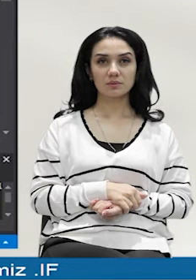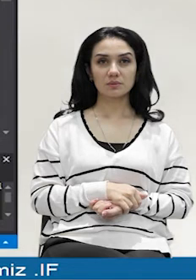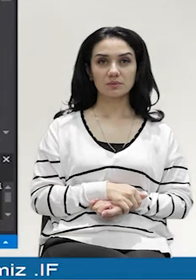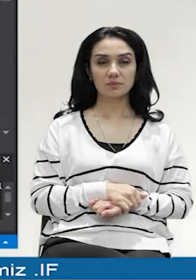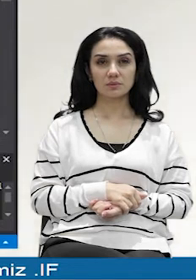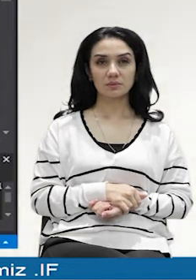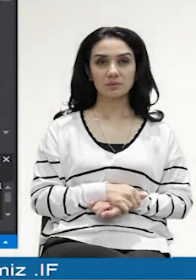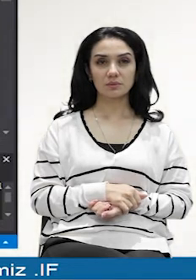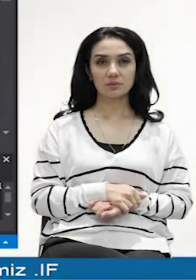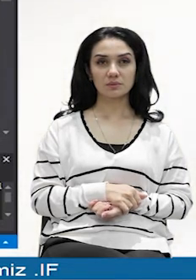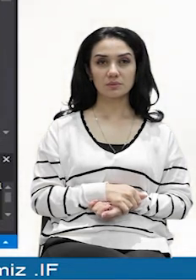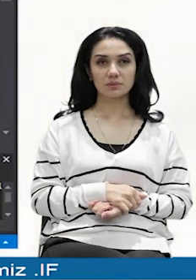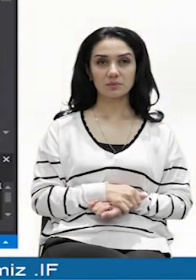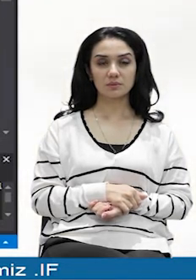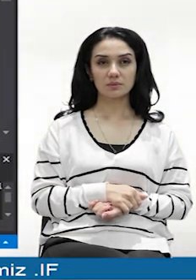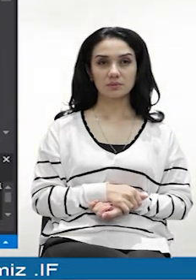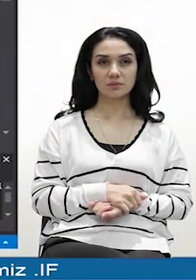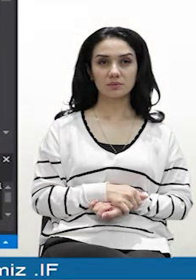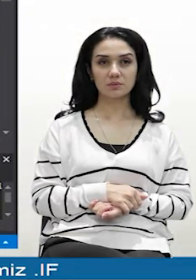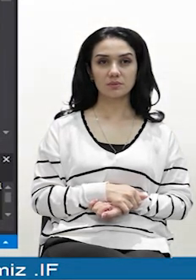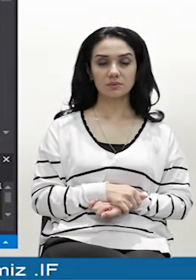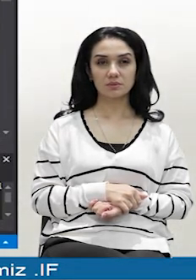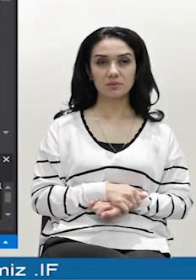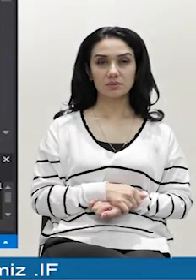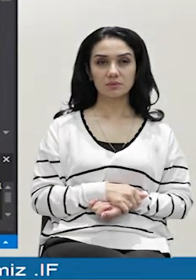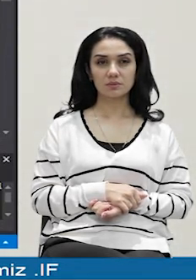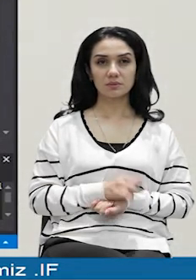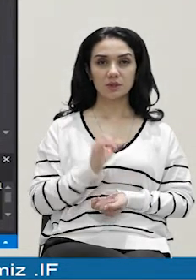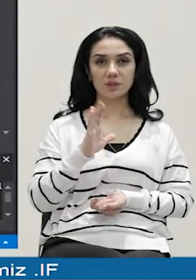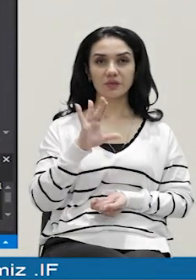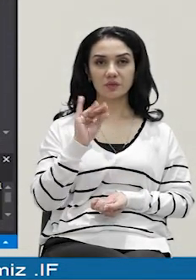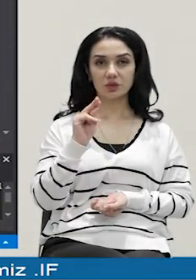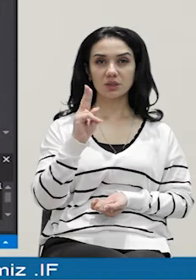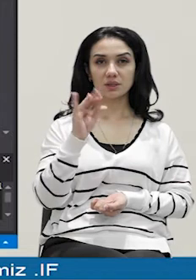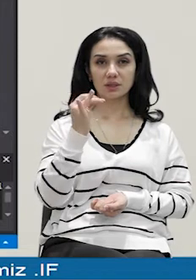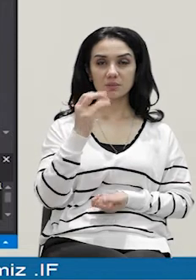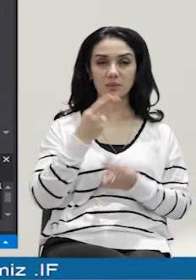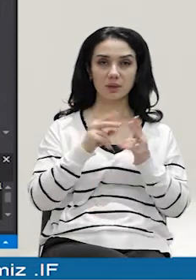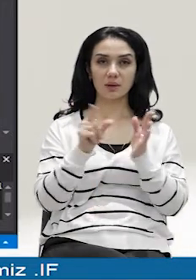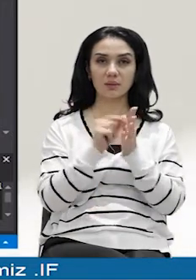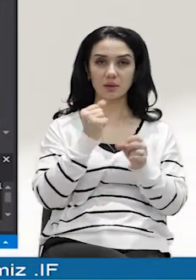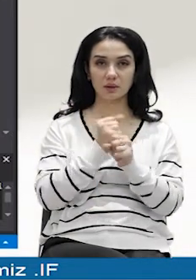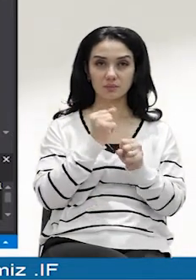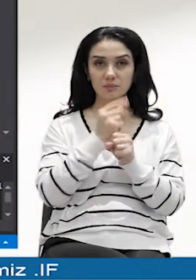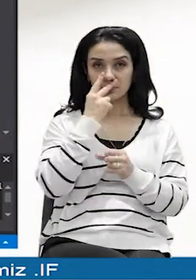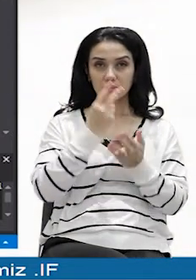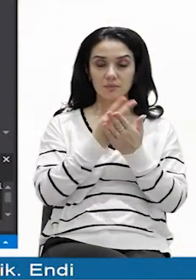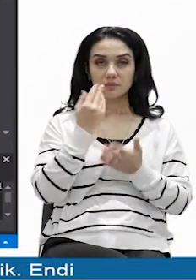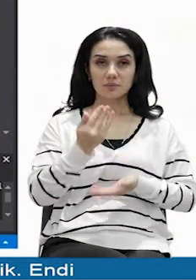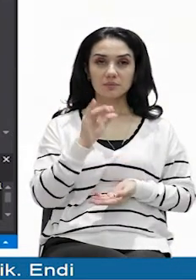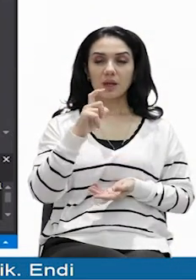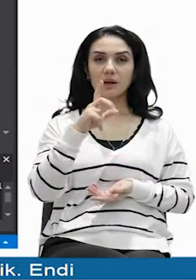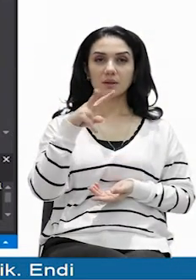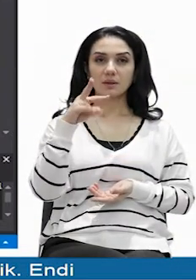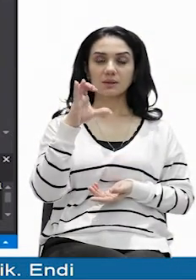beryapti. Endi mana mana shu narsani biz switch case bilan qilamiz. If bilan ham qilsa bo'ladi, lekin switch shu else if yozib